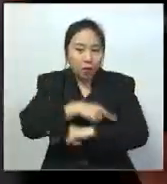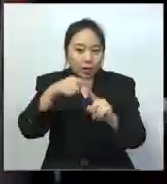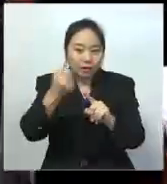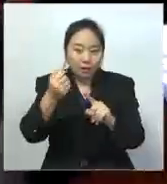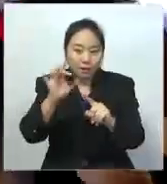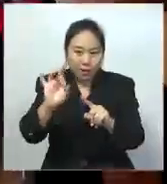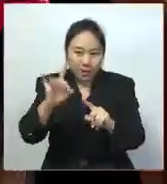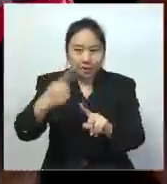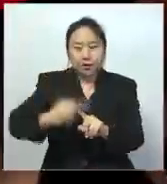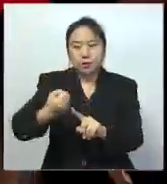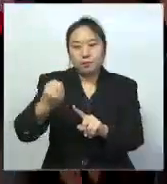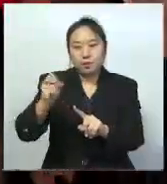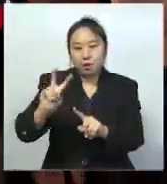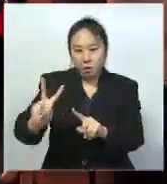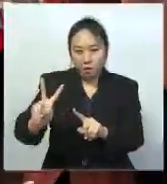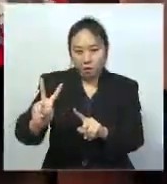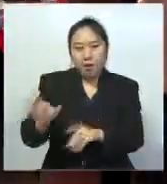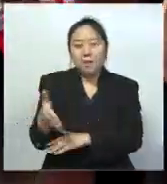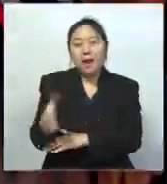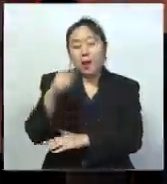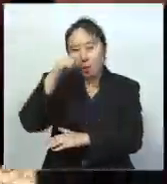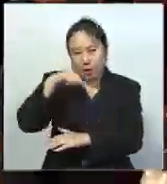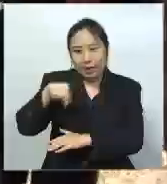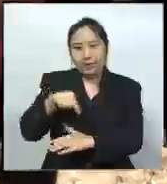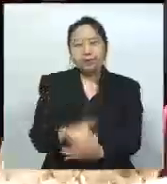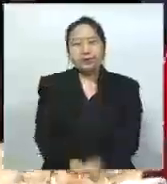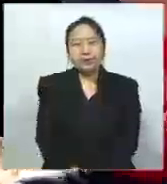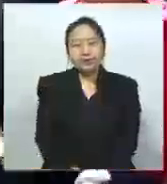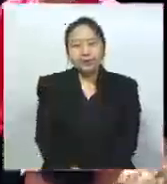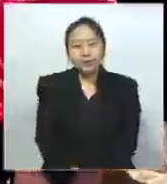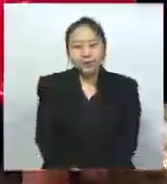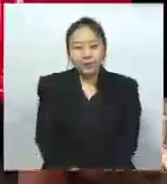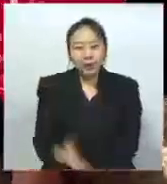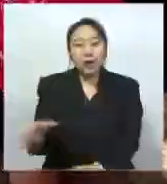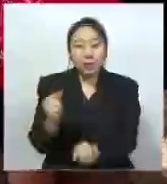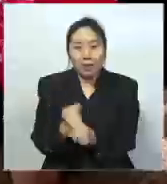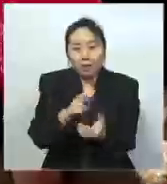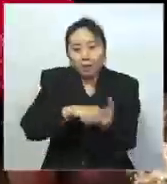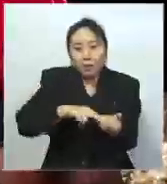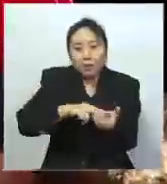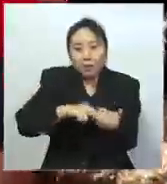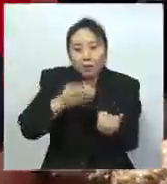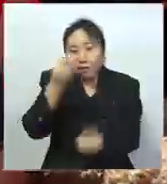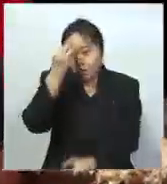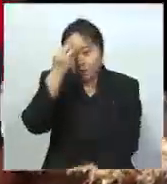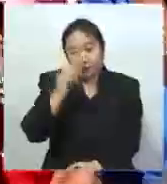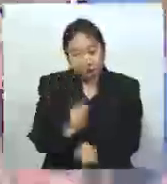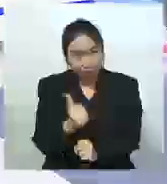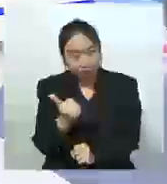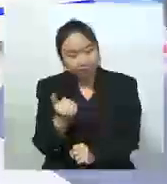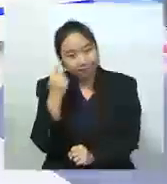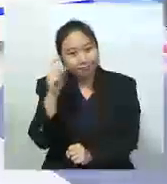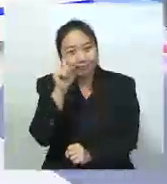ธันวาคมนี้นะครับก็เป็นปลาไหลไทยนะครับก็เดี๋ยวไปทำซูชิซะคุณทำได้ป่ะนะ